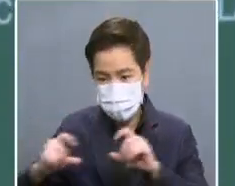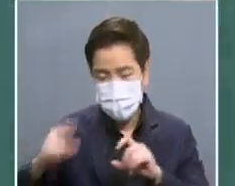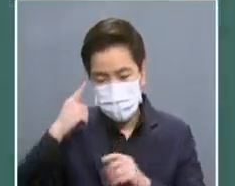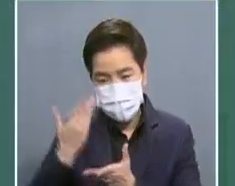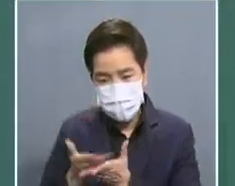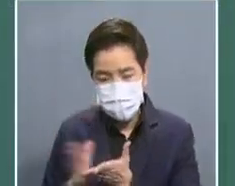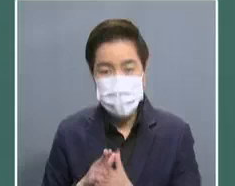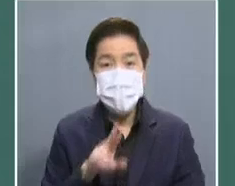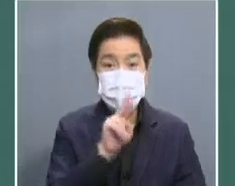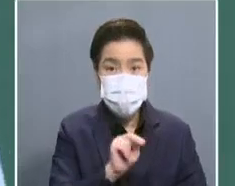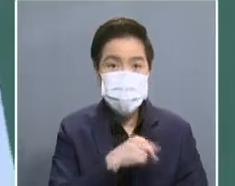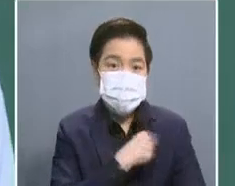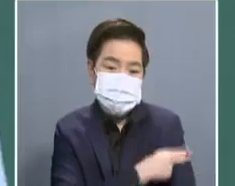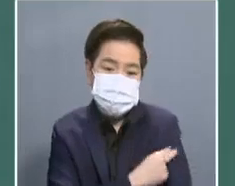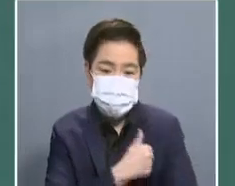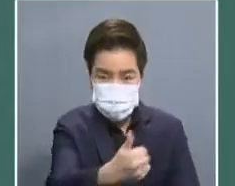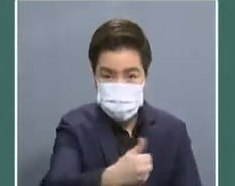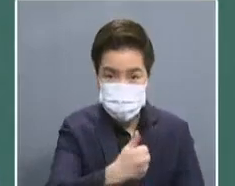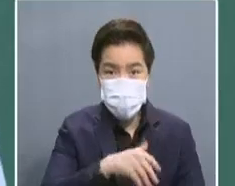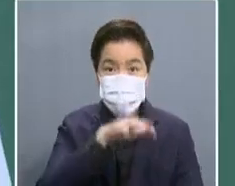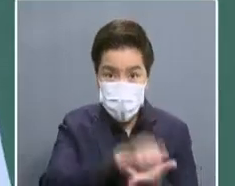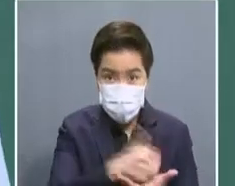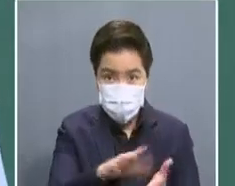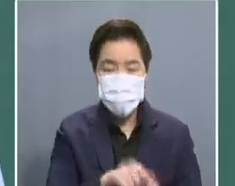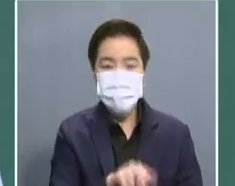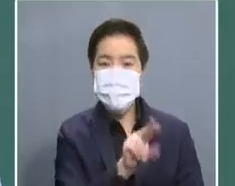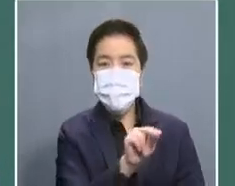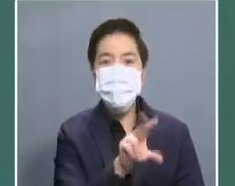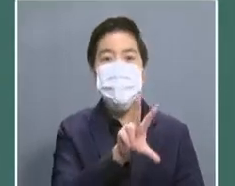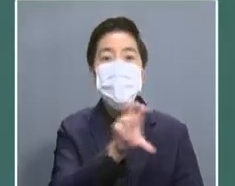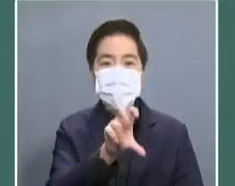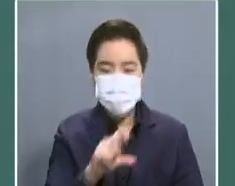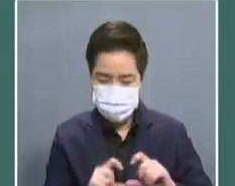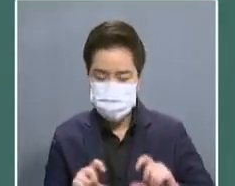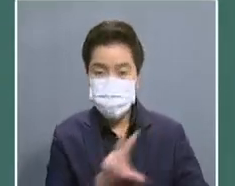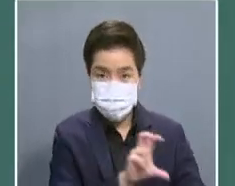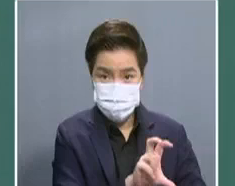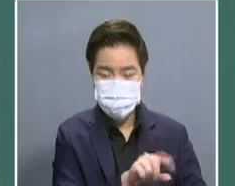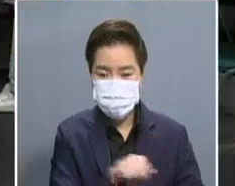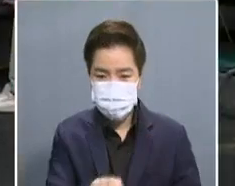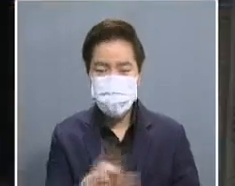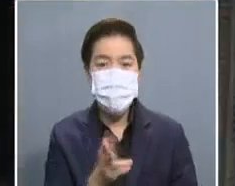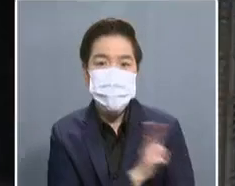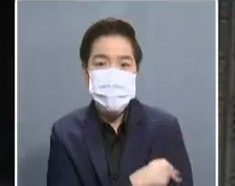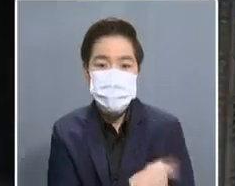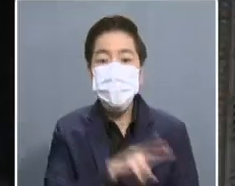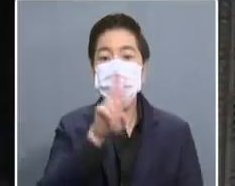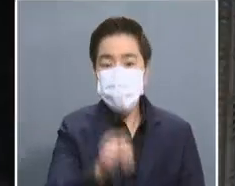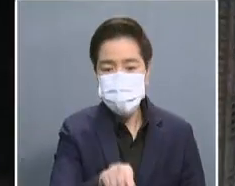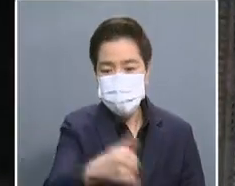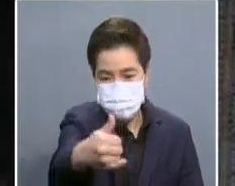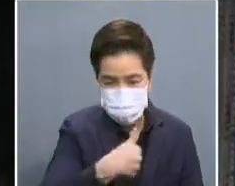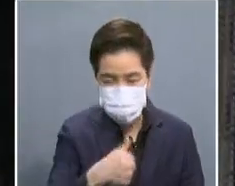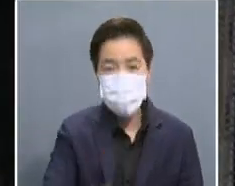สัดส่วนนัดผ่านหมอพร้อม30%ก็คือ300โดสนัดผ่านโรงพยาบาลนัดหมาย50%